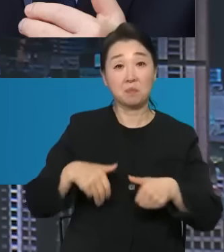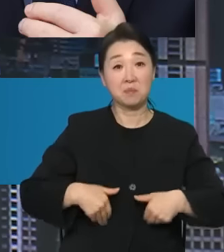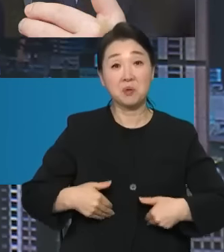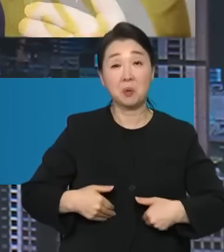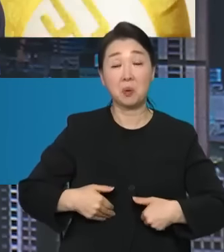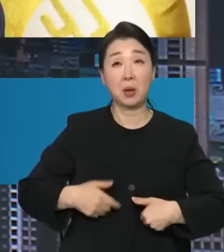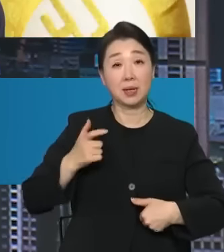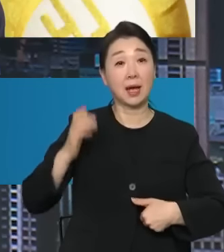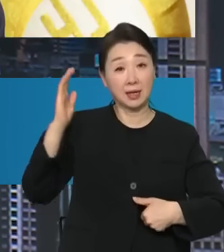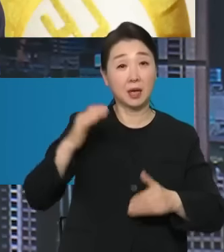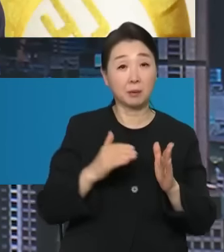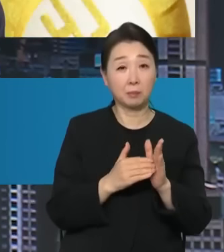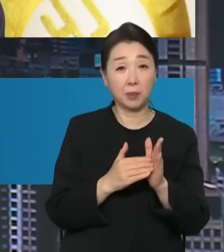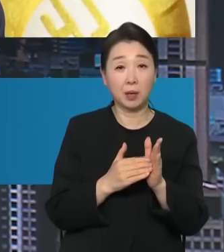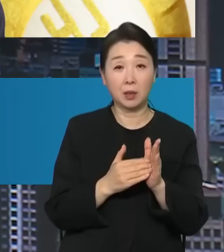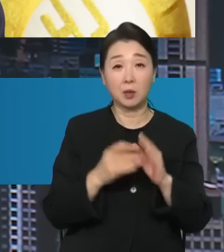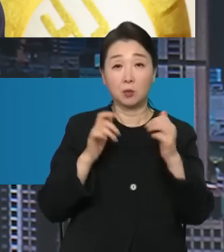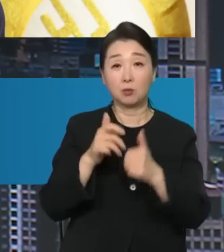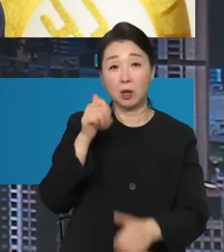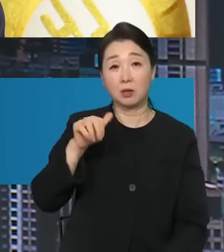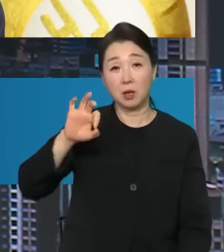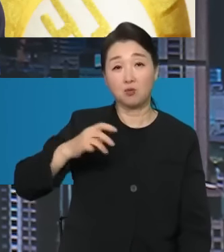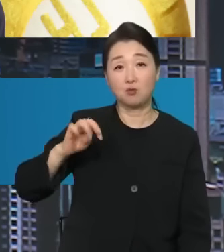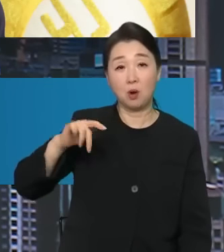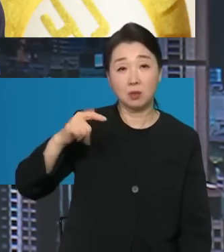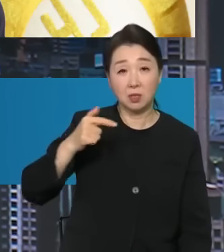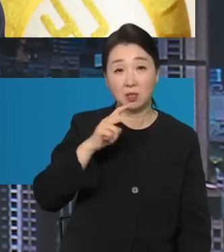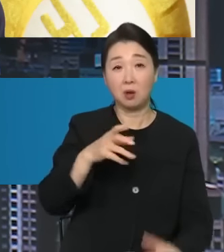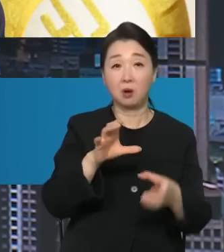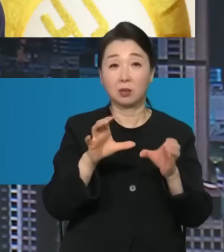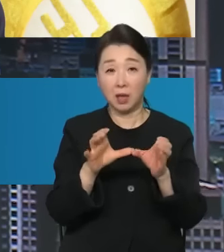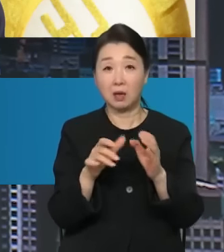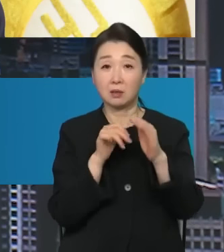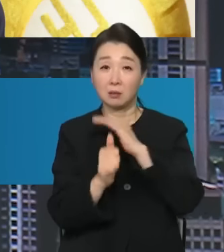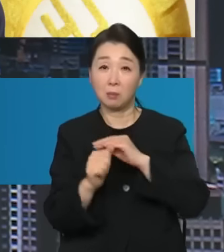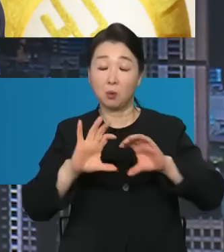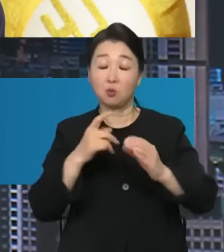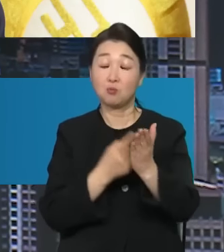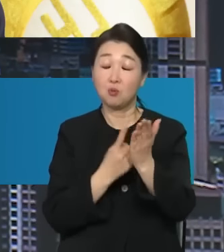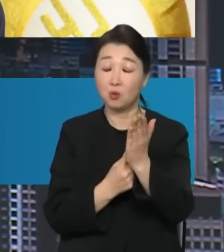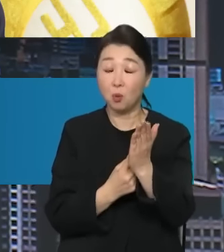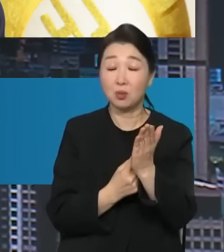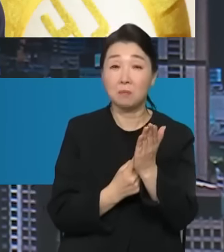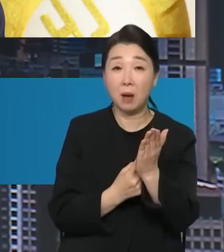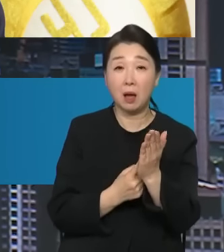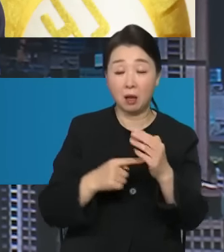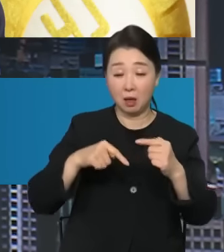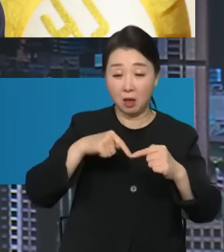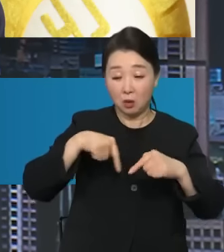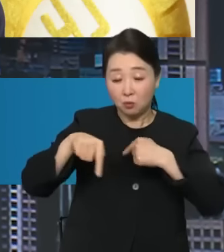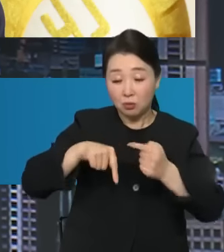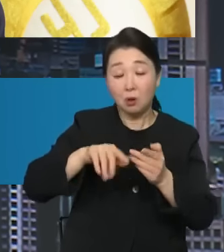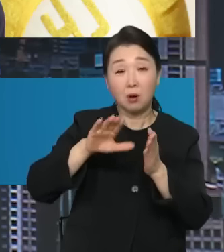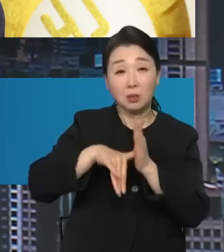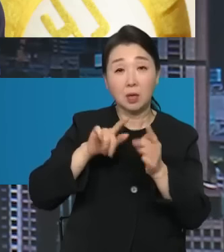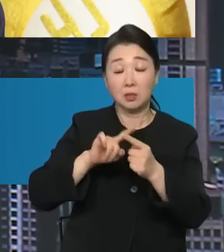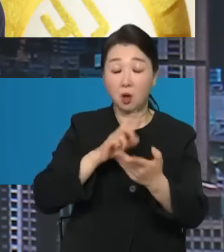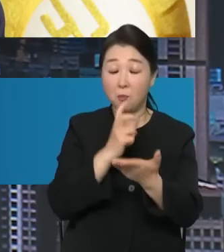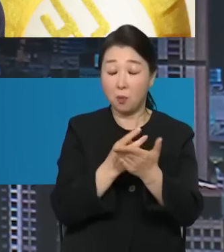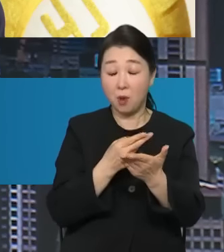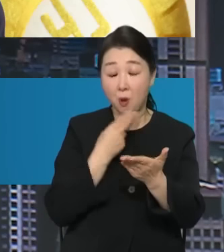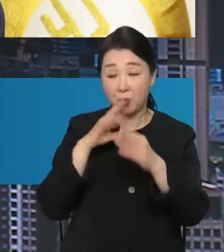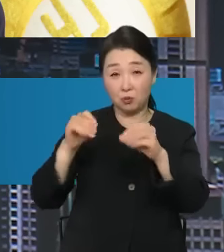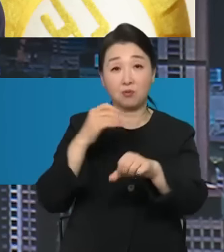우원식 국회의장은 여당 대표와 국무총리 중심의 국정 대응에 대해 헌법에 없는 행위를 중단하라며 대통령 직무 중단을